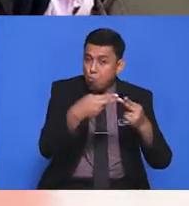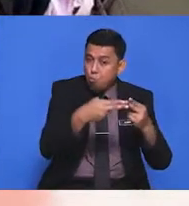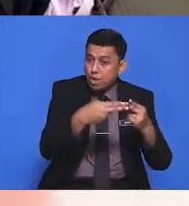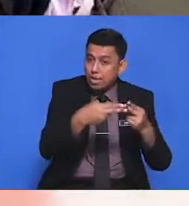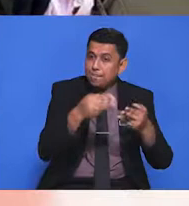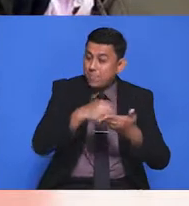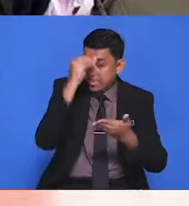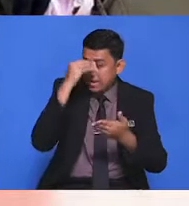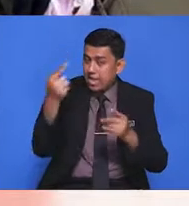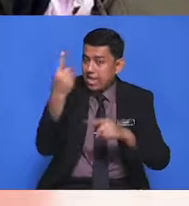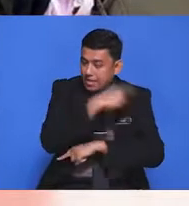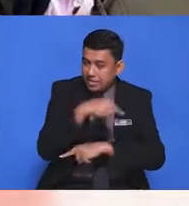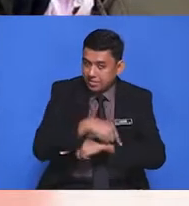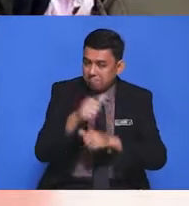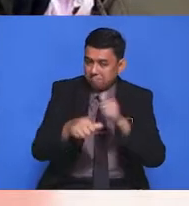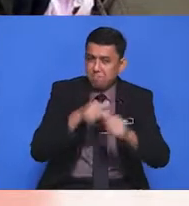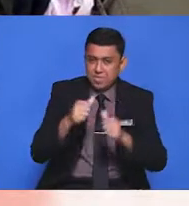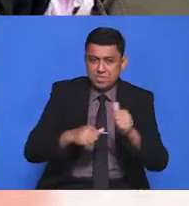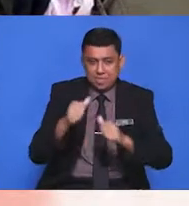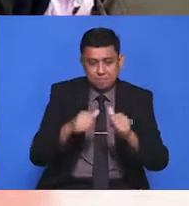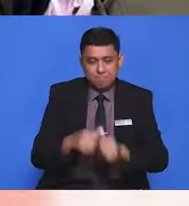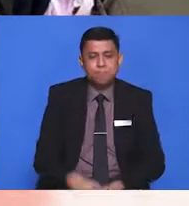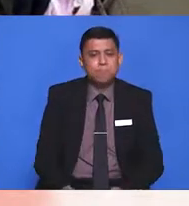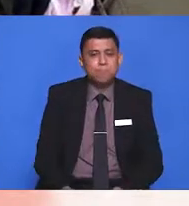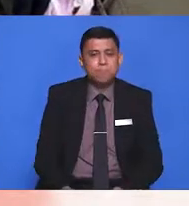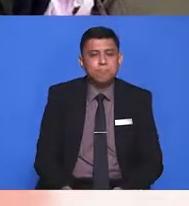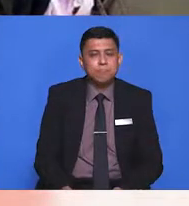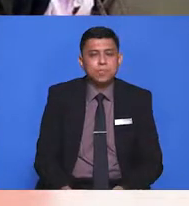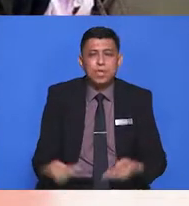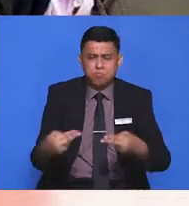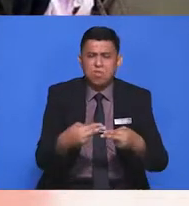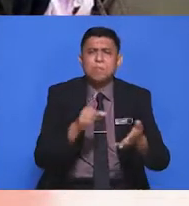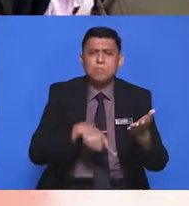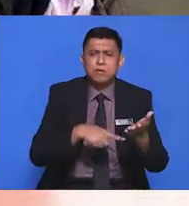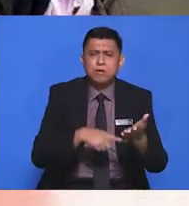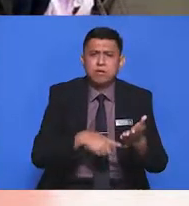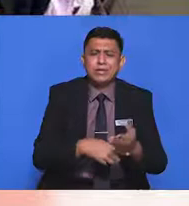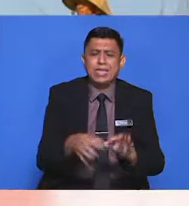faham mengenai sumber protein? Jika kita hubungkaitkan habitatnya dengan sungai.